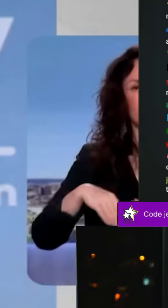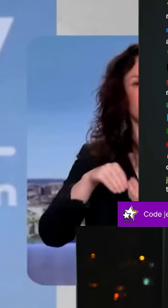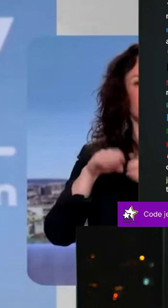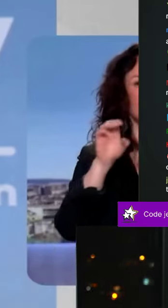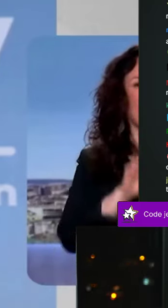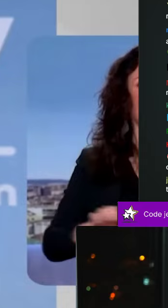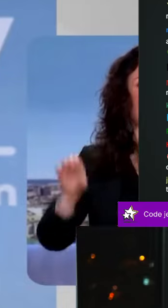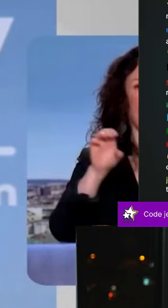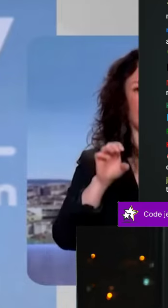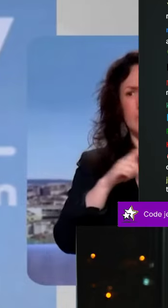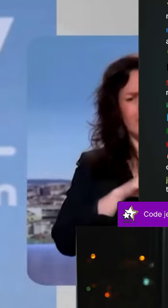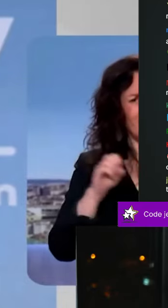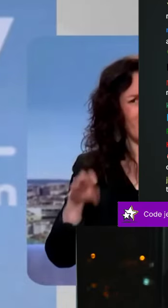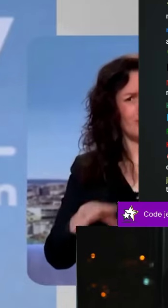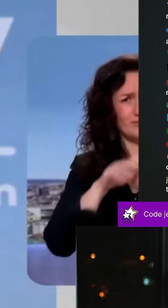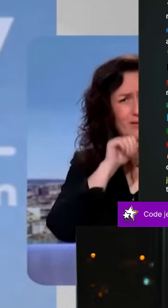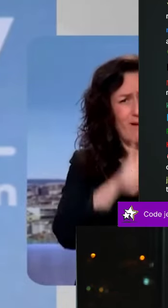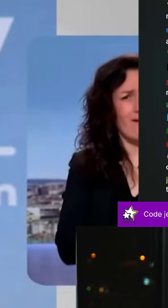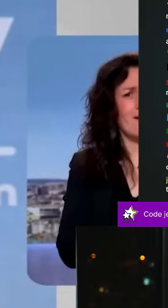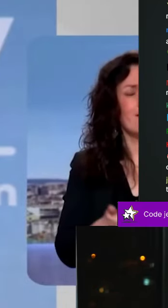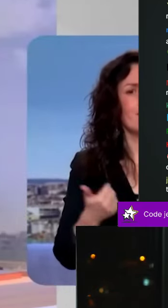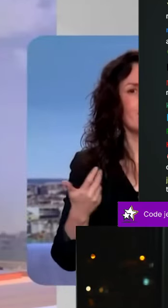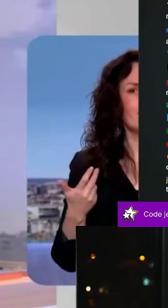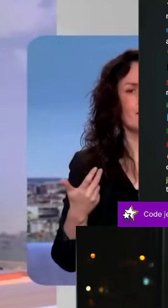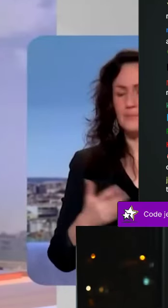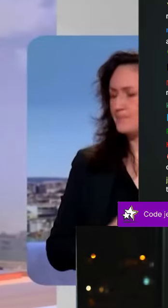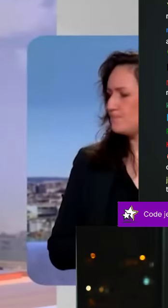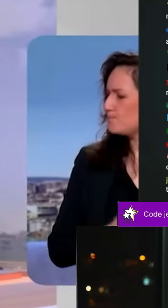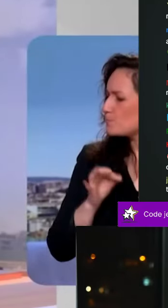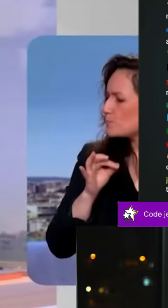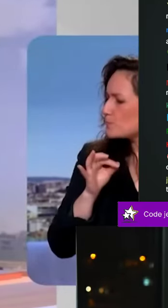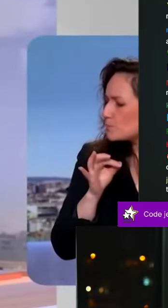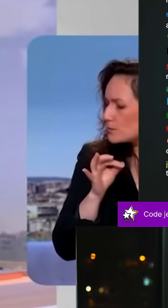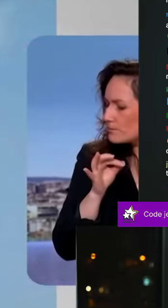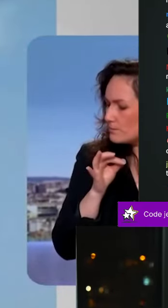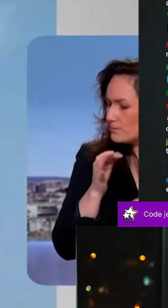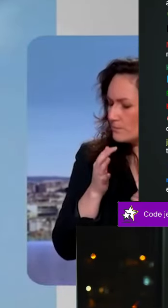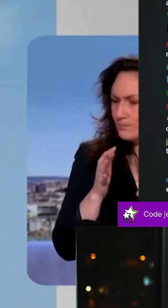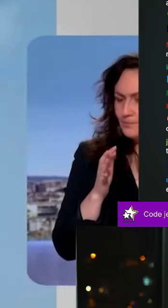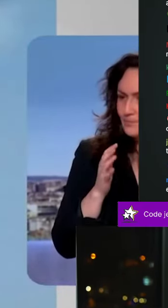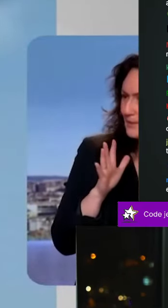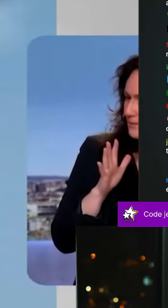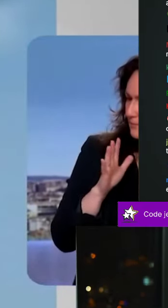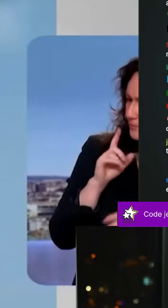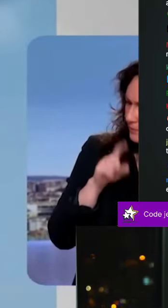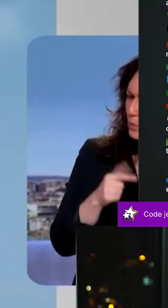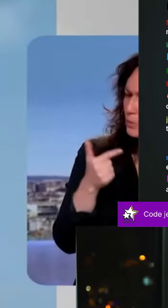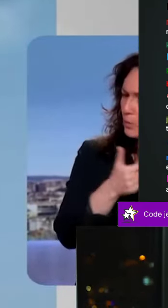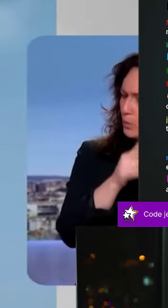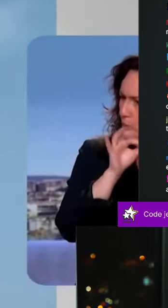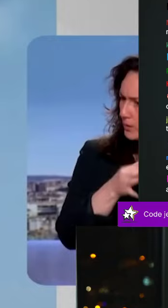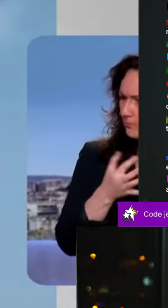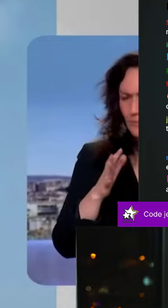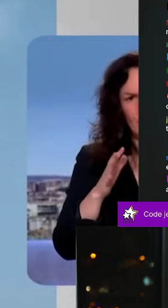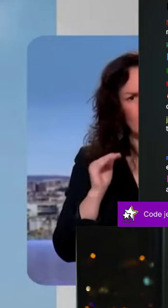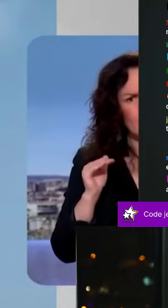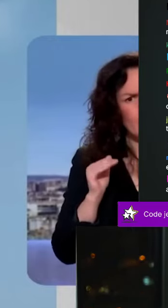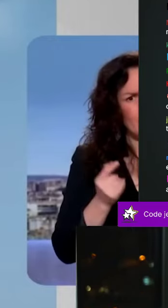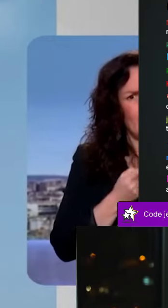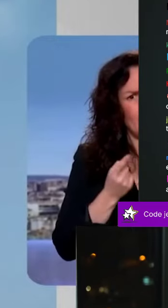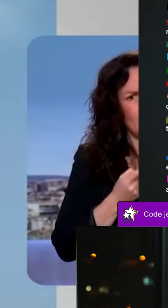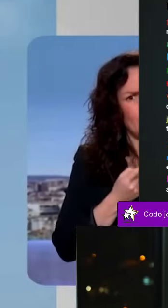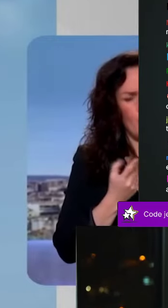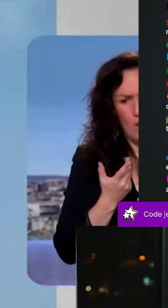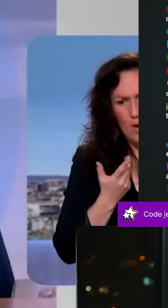moer ne rien lâcher son pouir sauf que oui pour qu'il a un compromis il faut être deux mais ils seront encore plus que ça cet après-midi et